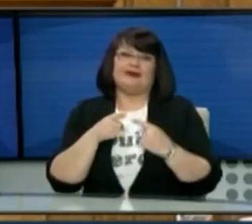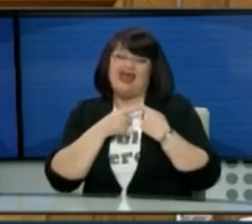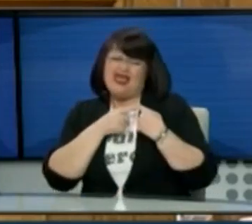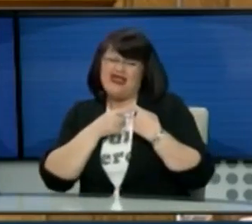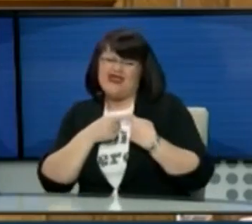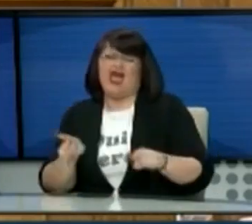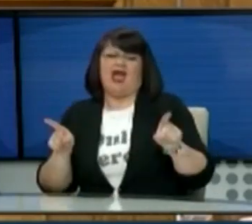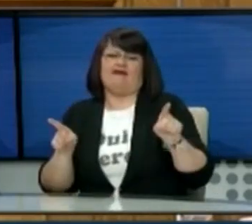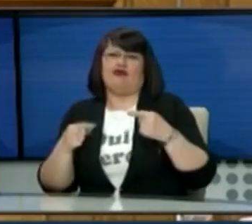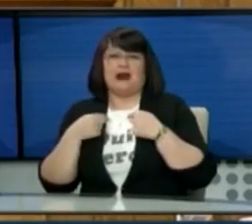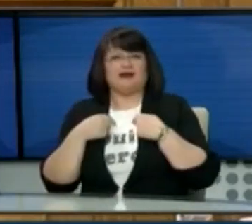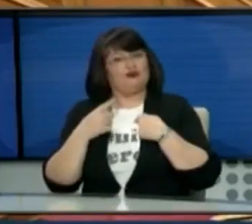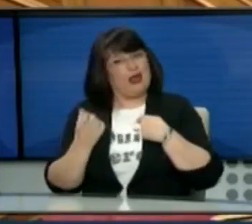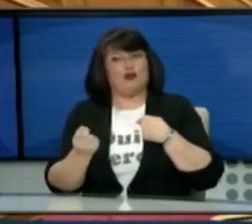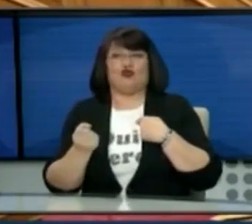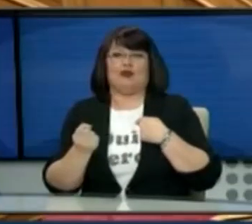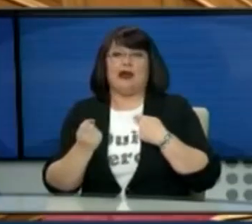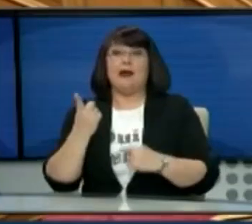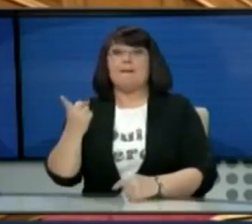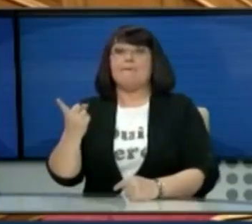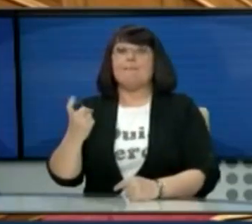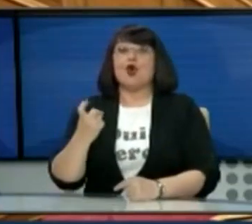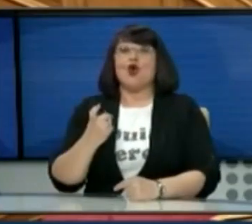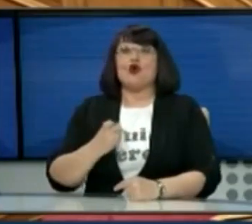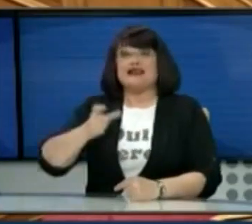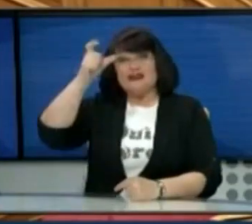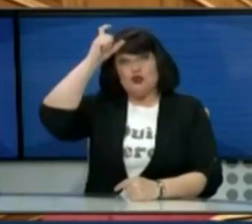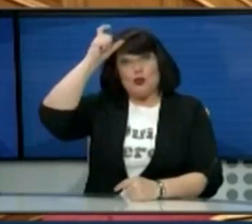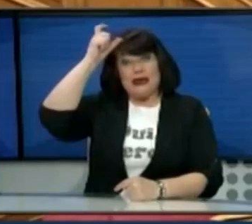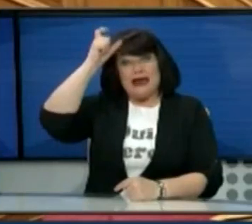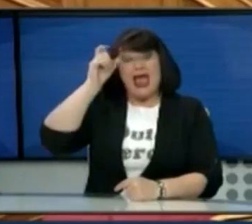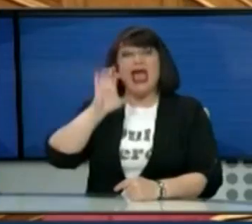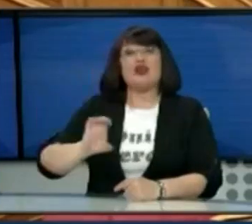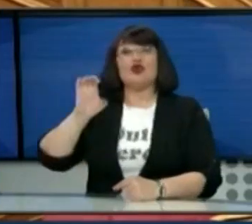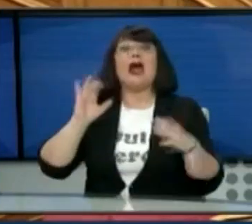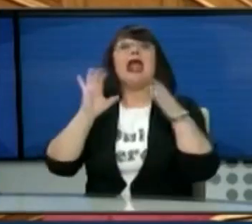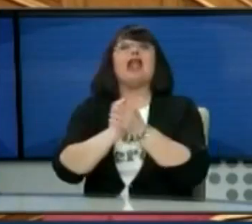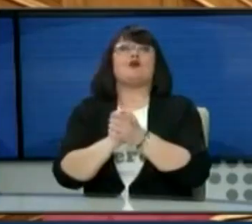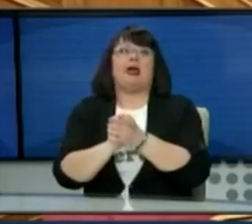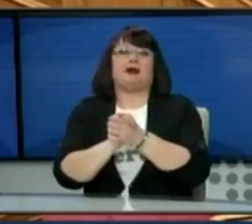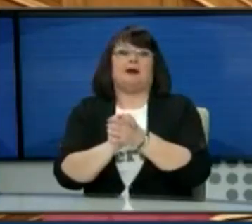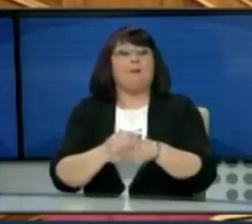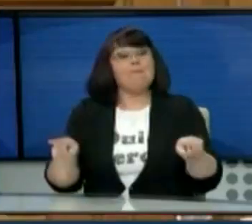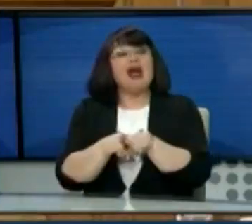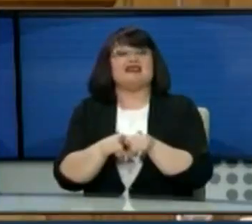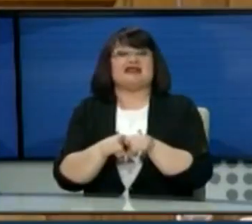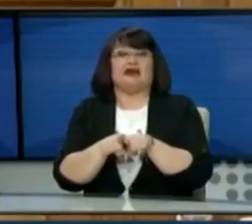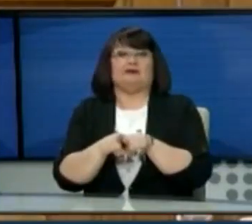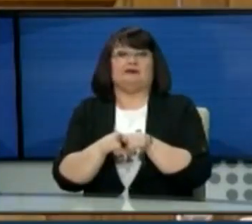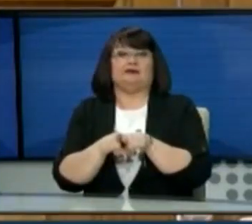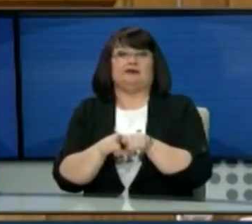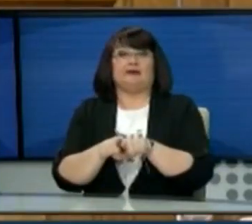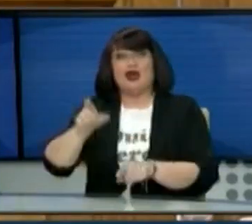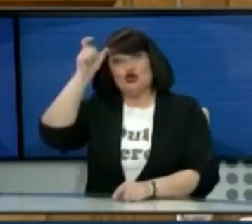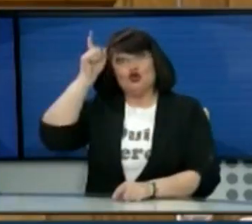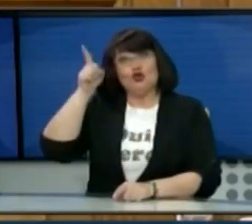μας απέναντι στις προκλήσεις της Τουρκίας και του Ερντογάν, είμαστε ενωμένοι. Απέναντι στις απόπειρές